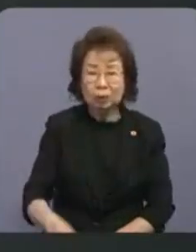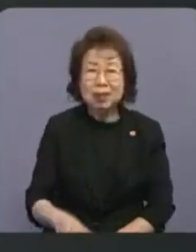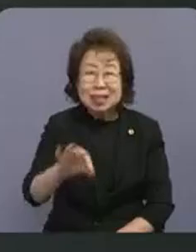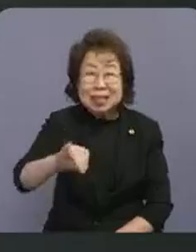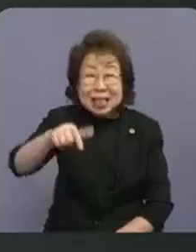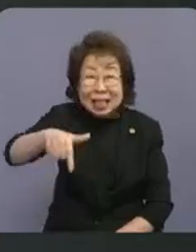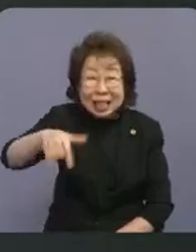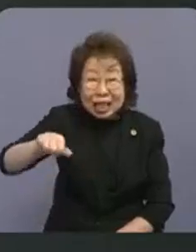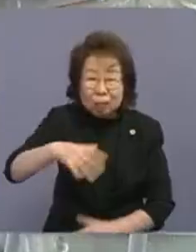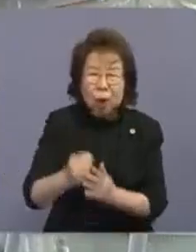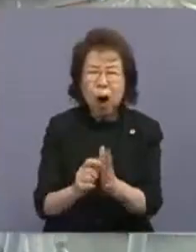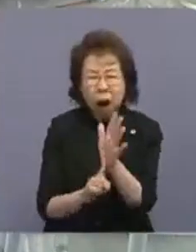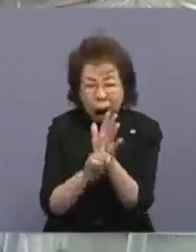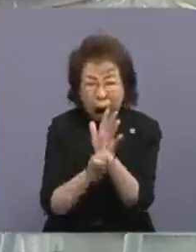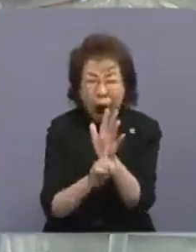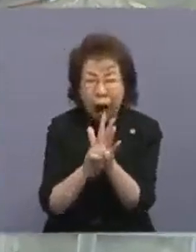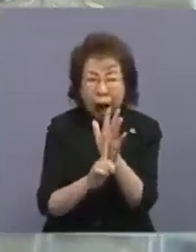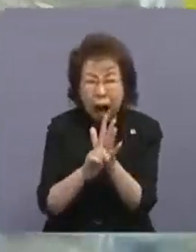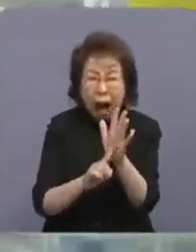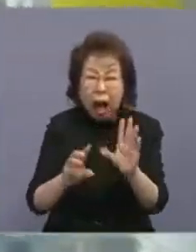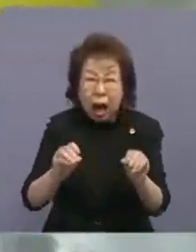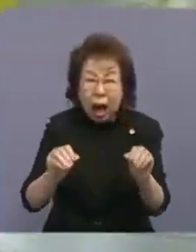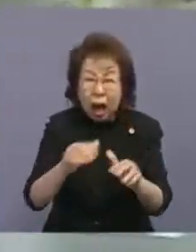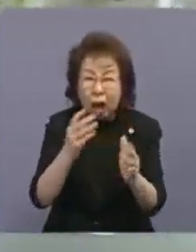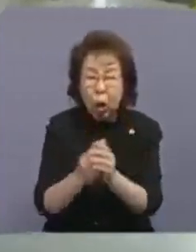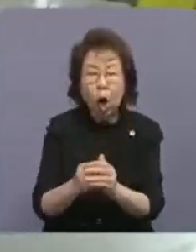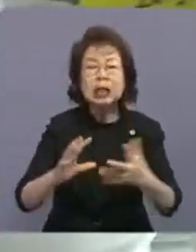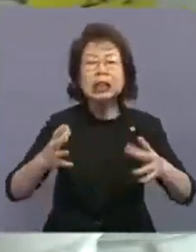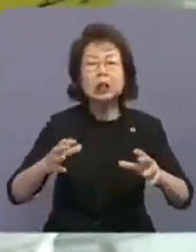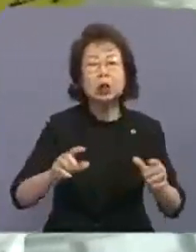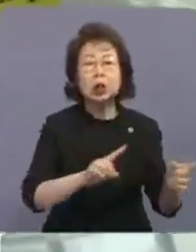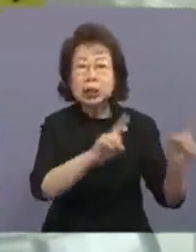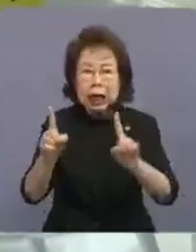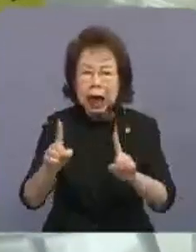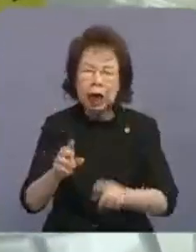이끼가 온난화로 사막화가 진행되는 지구를